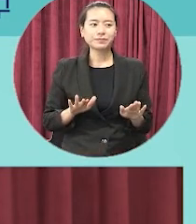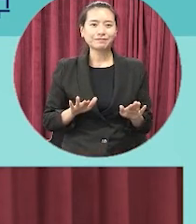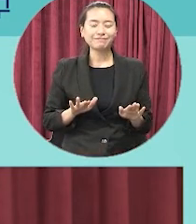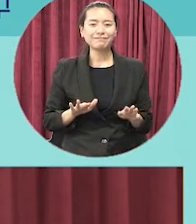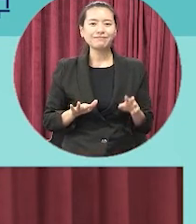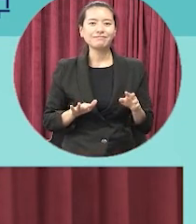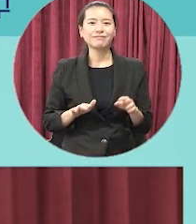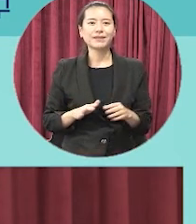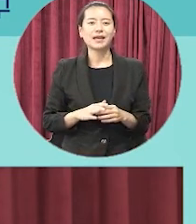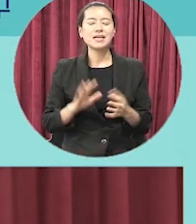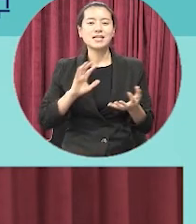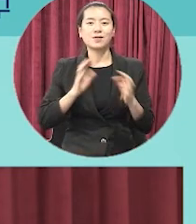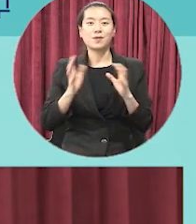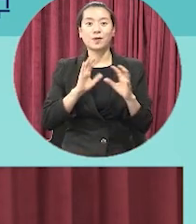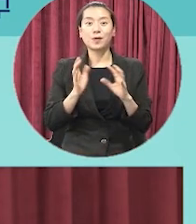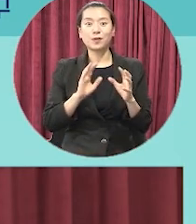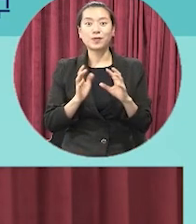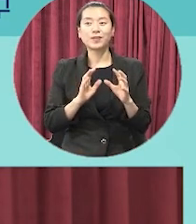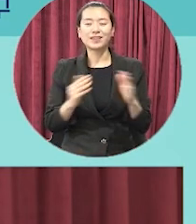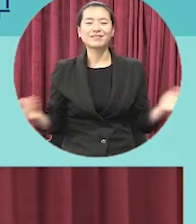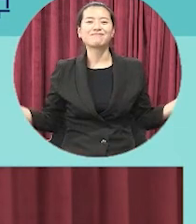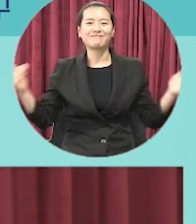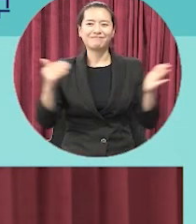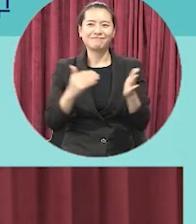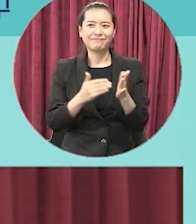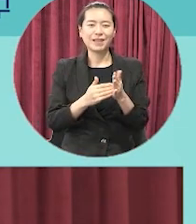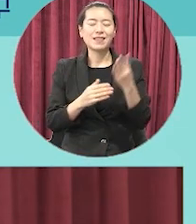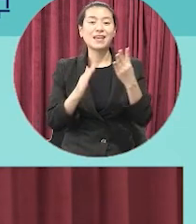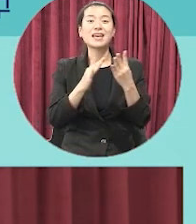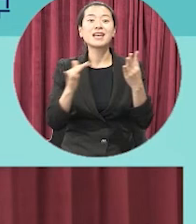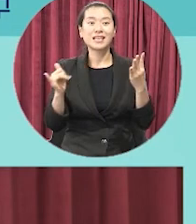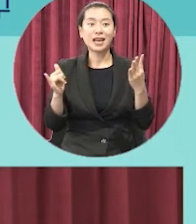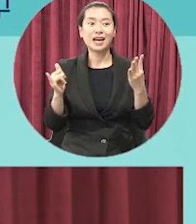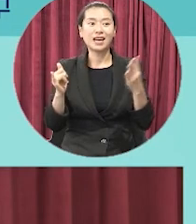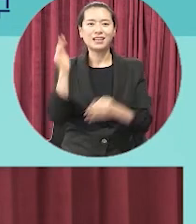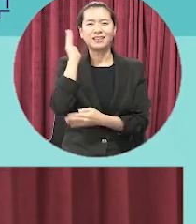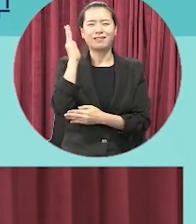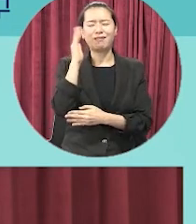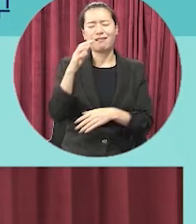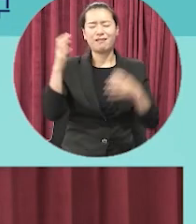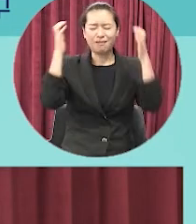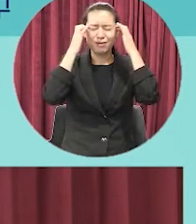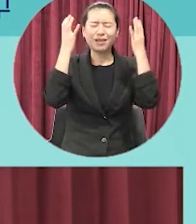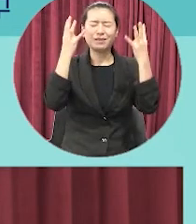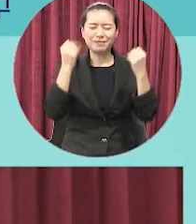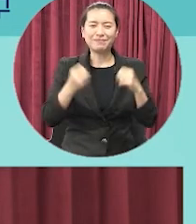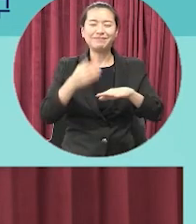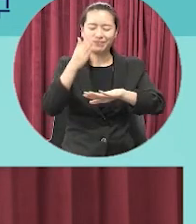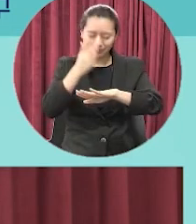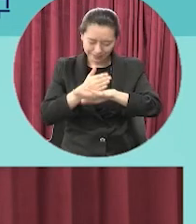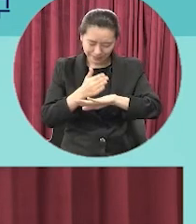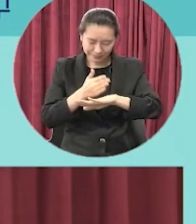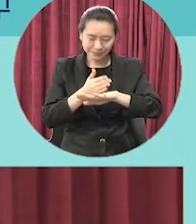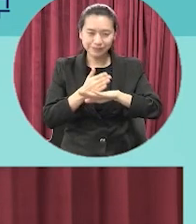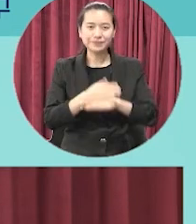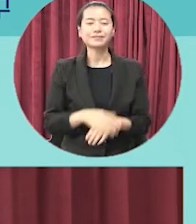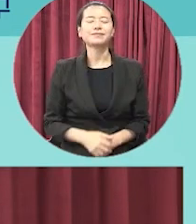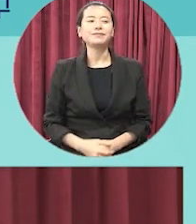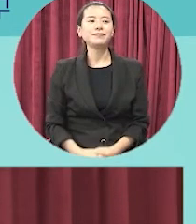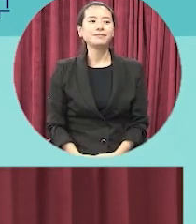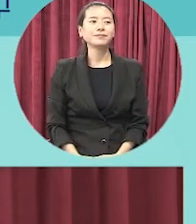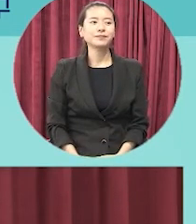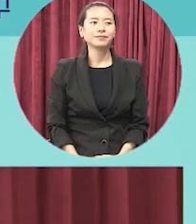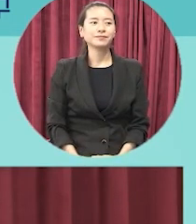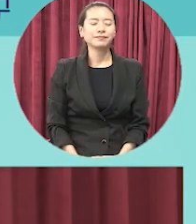3a 에 전체 토론을 마치도록 하겠습니다 4분면 저분들 수부 많이 했습니다 감사합니다 마지막으로